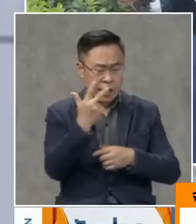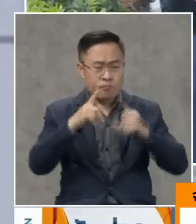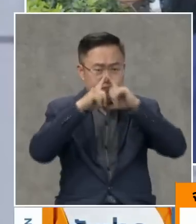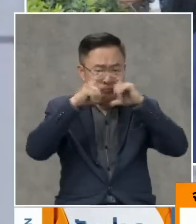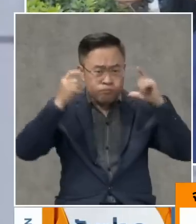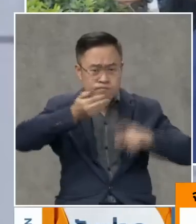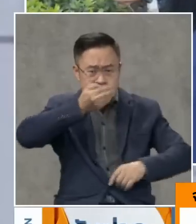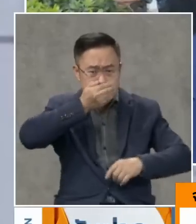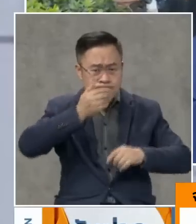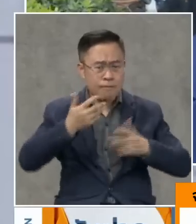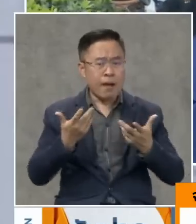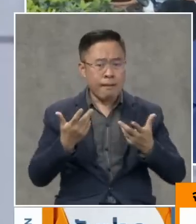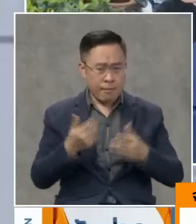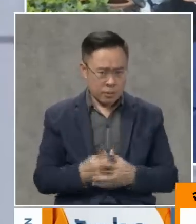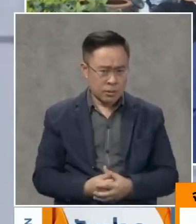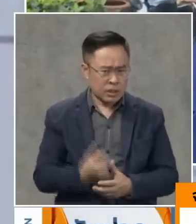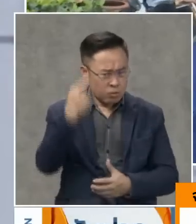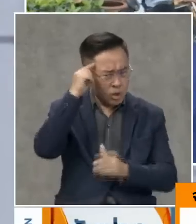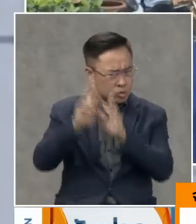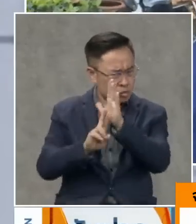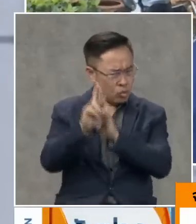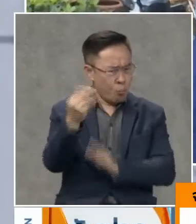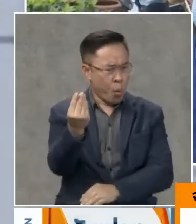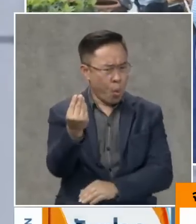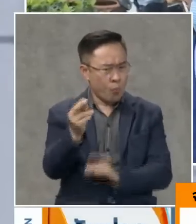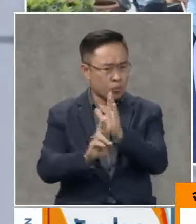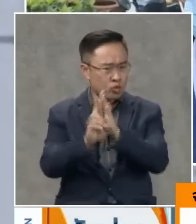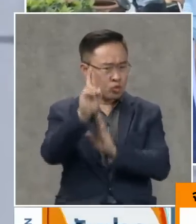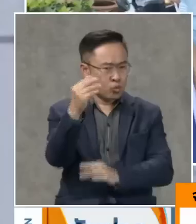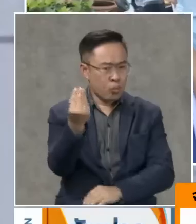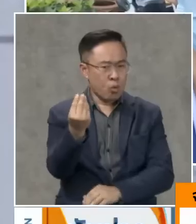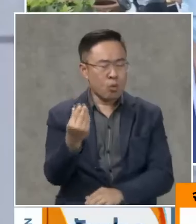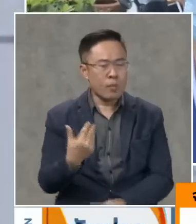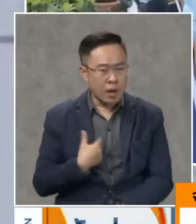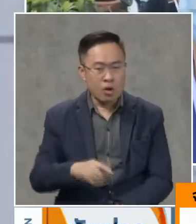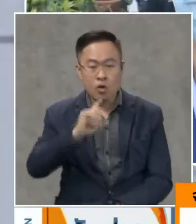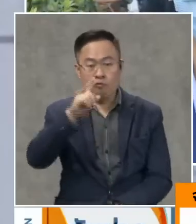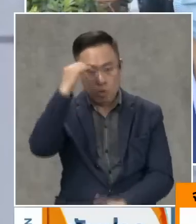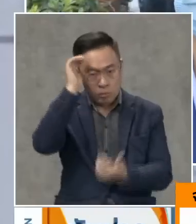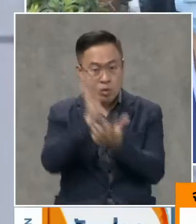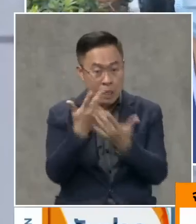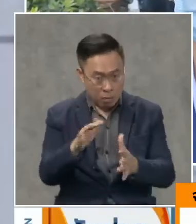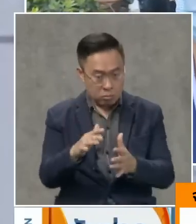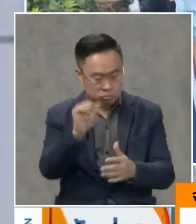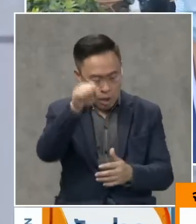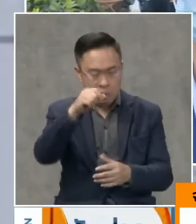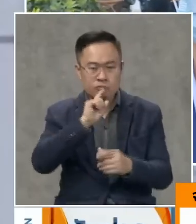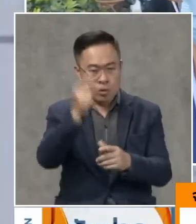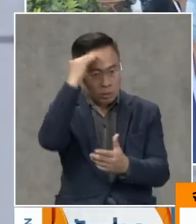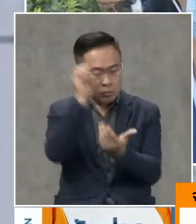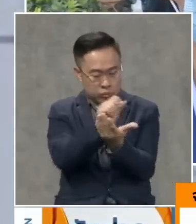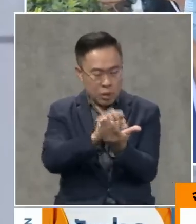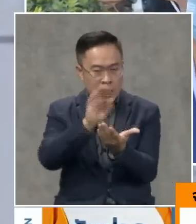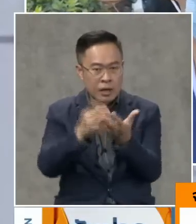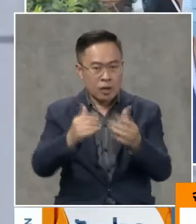ย3คนอาจจะสูงด้วยนะคะผมผอม แล้วแจ้งความยังครับ แจ้งแล้วค่ะ แล้วทางเจ้าหน้าที่ตำรวจว่าไ